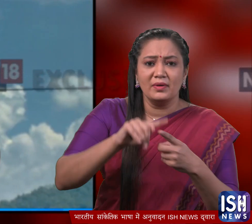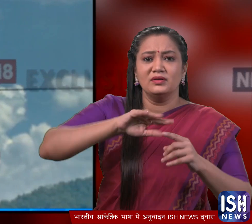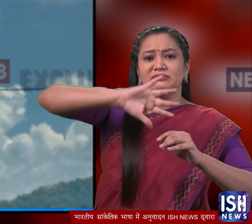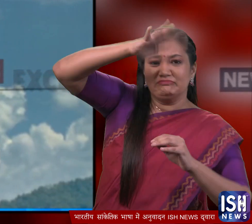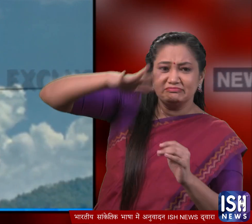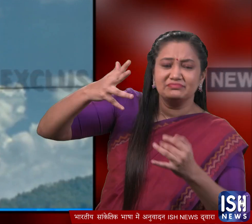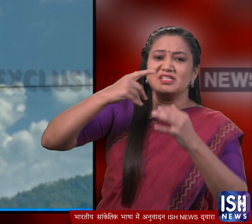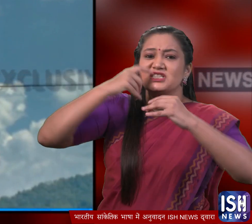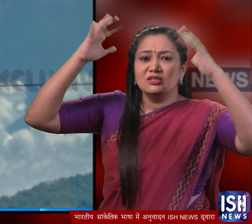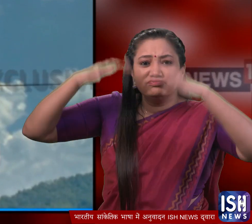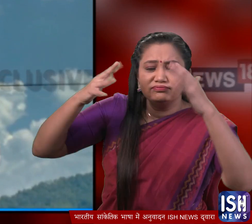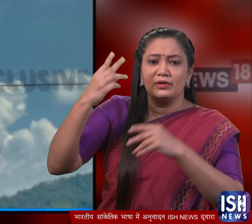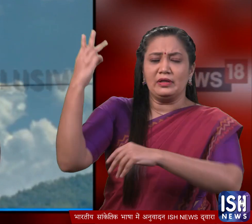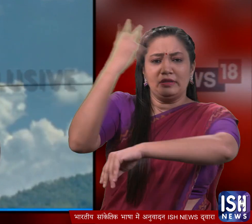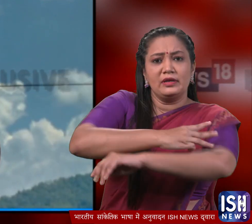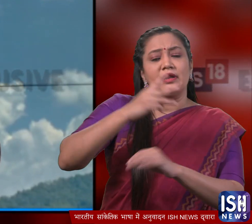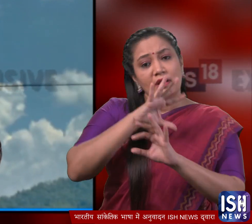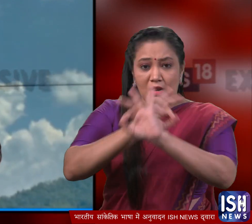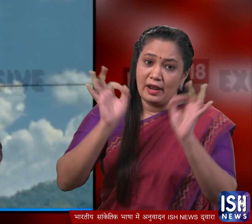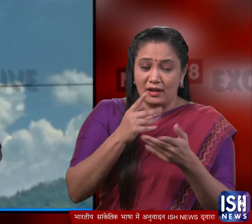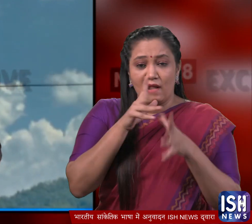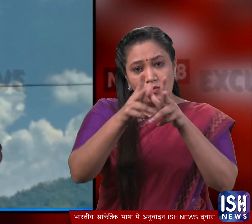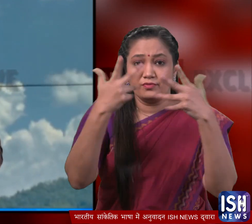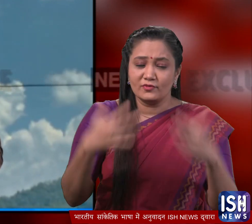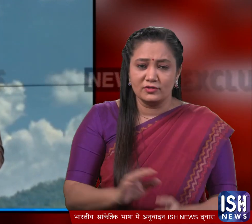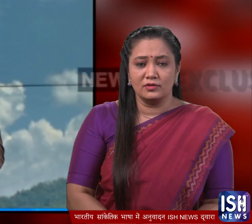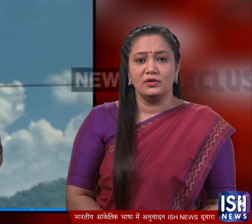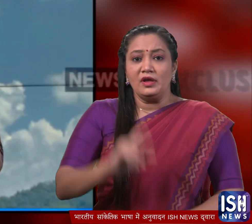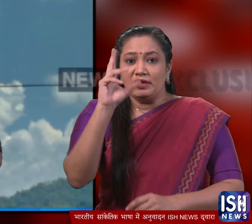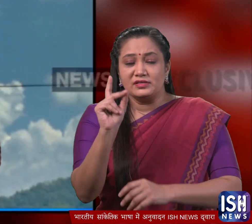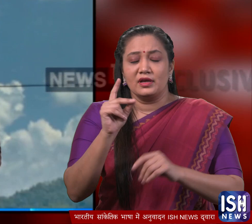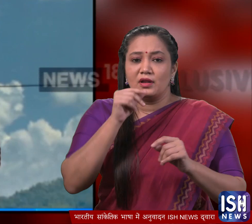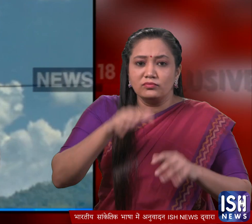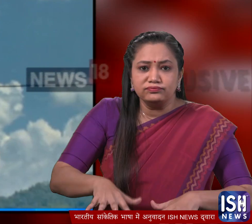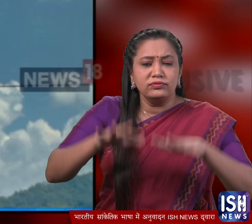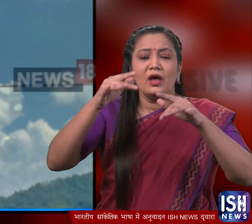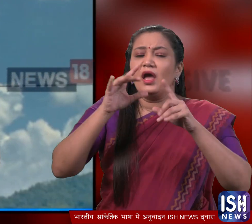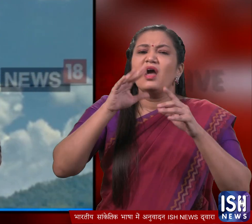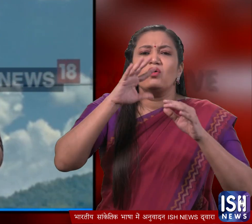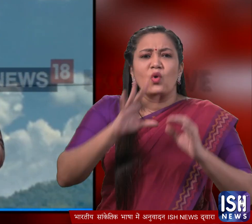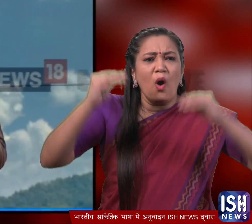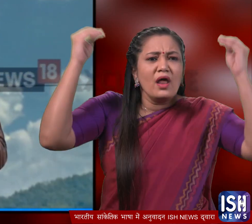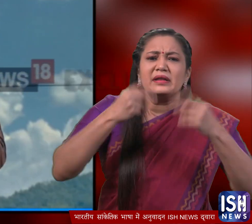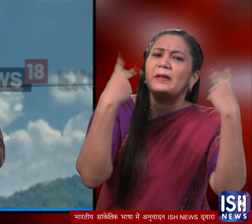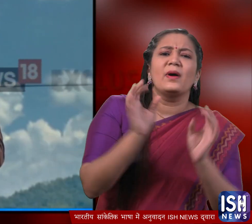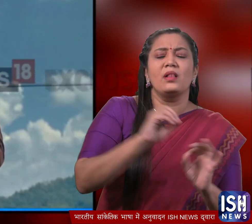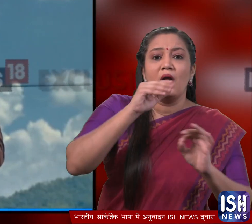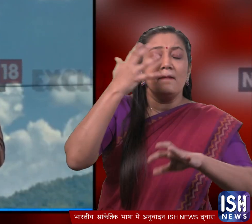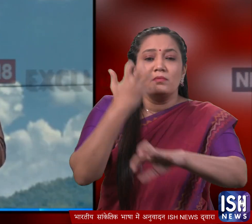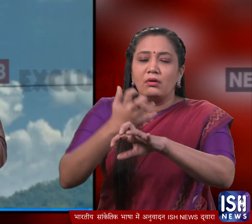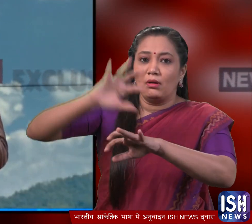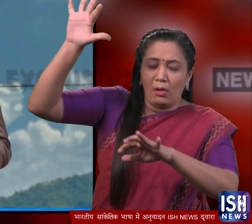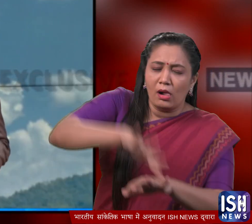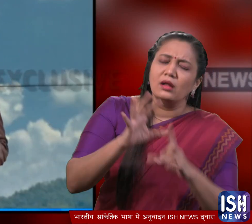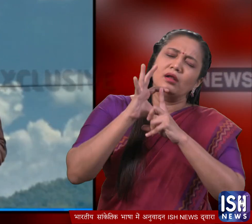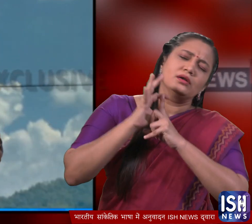और ऊंचाई वाले इलाकों में बर्फबारी का अलर्ट 3 दिन के लिए जारी हुआ था, जिसमें दूसरे दिन तक पानी से ज्यादा तबाही पहाड़ों की मिट्टी खिसकने